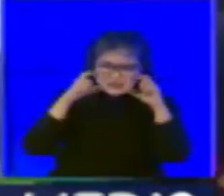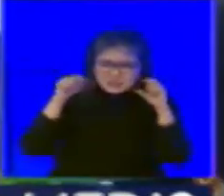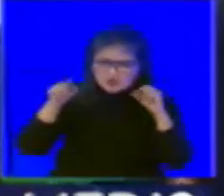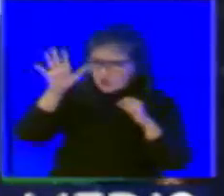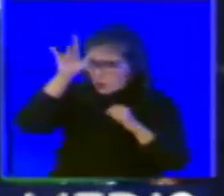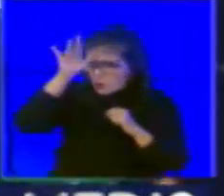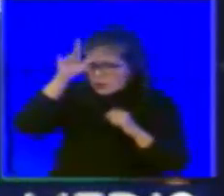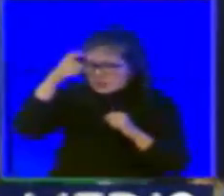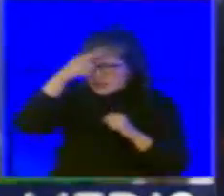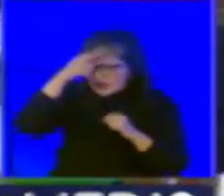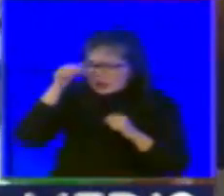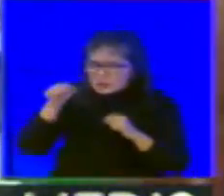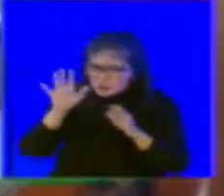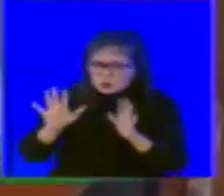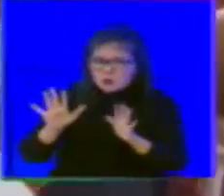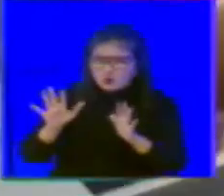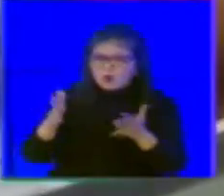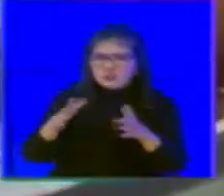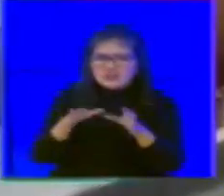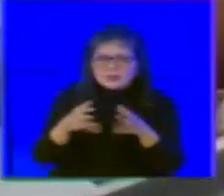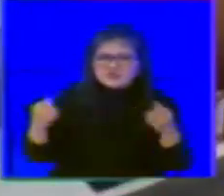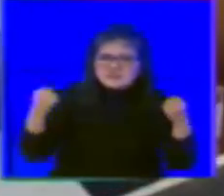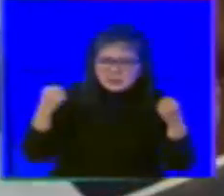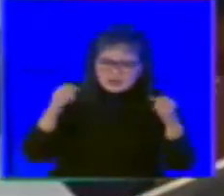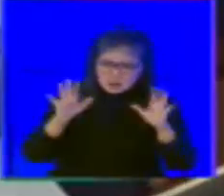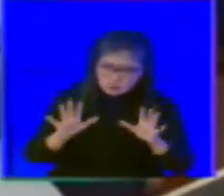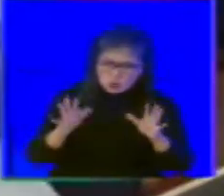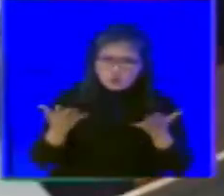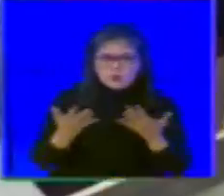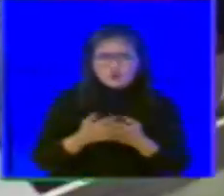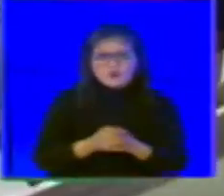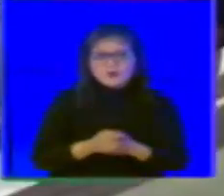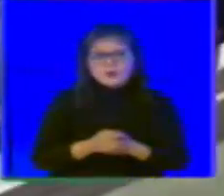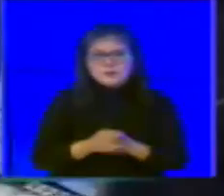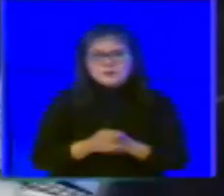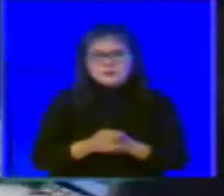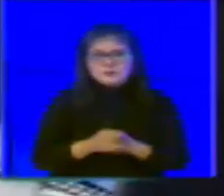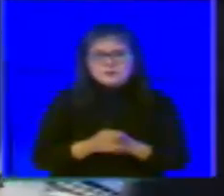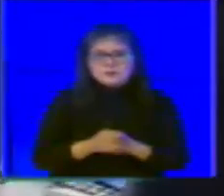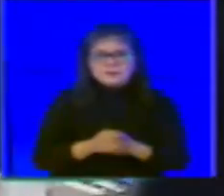sakit serta tenaga medis. Tim Kontributor iNews melaporkan.